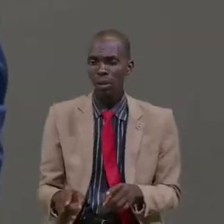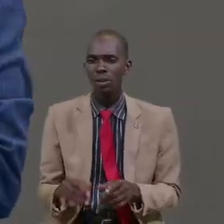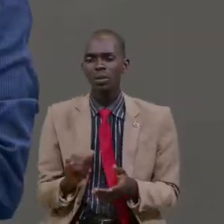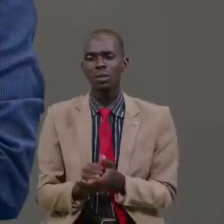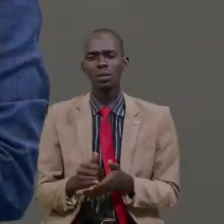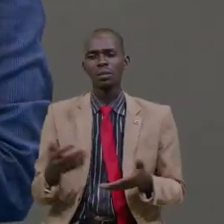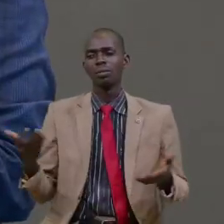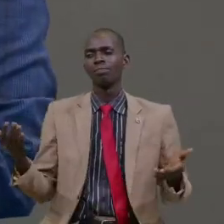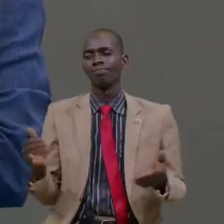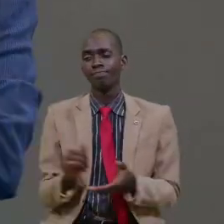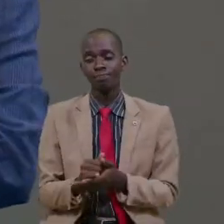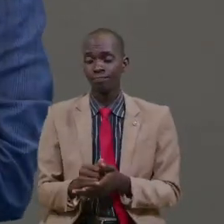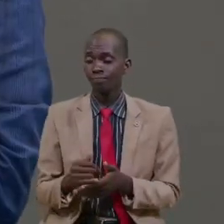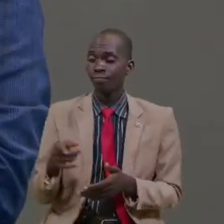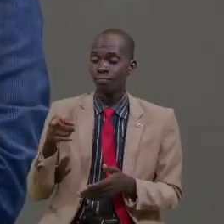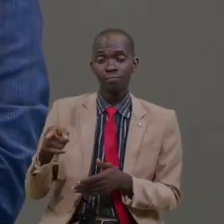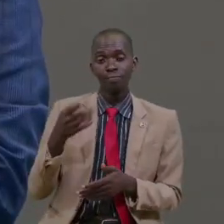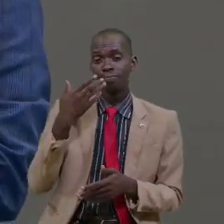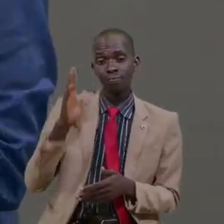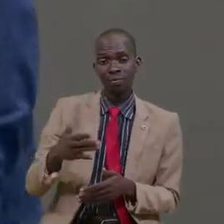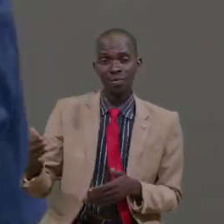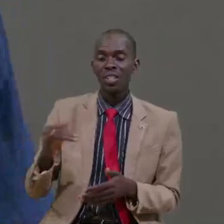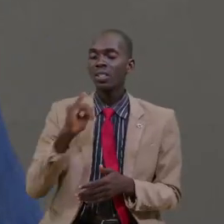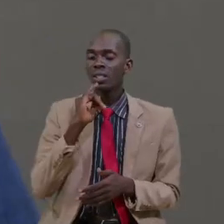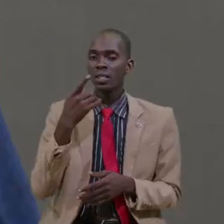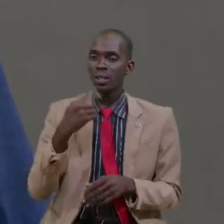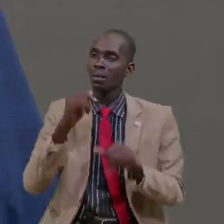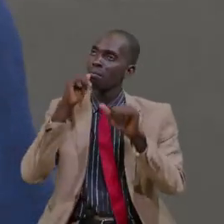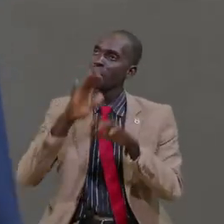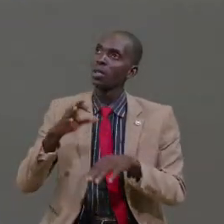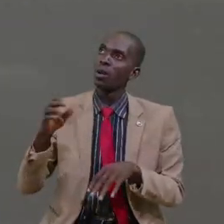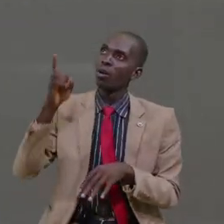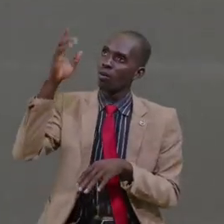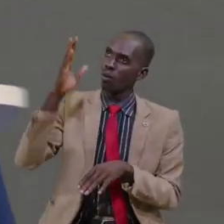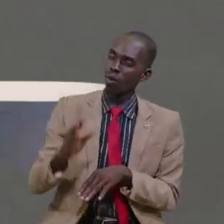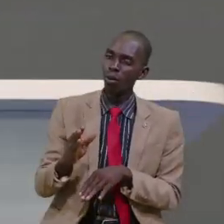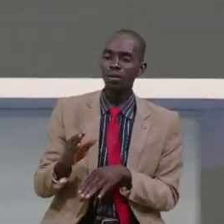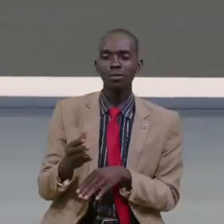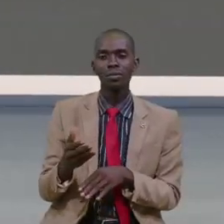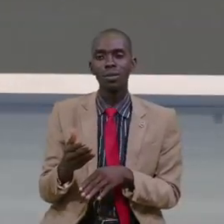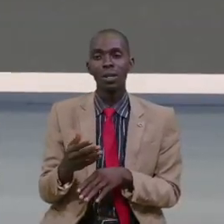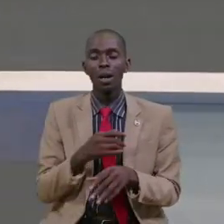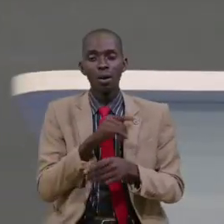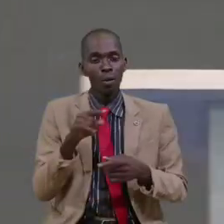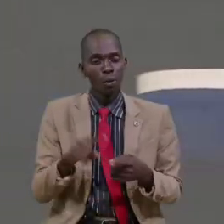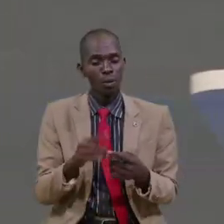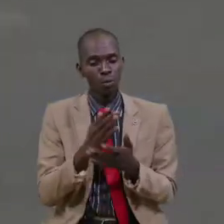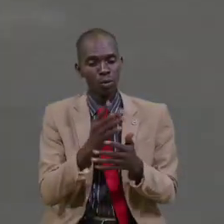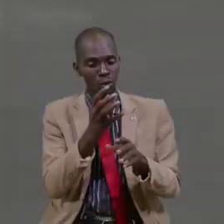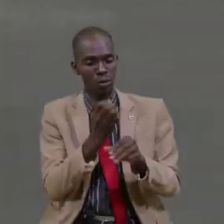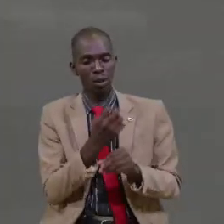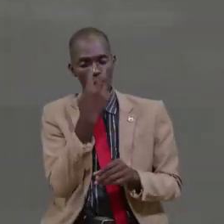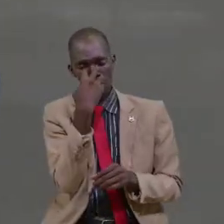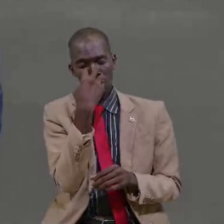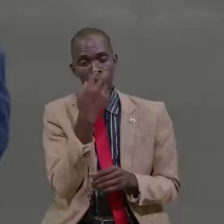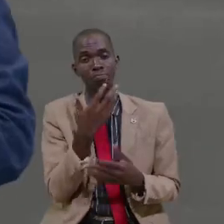oh, ça c'est la bénédiction de Dieu déguisée. Quand ils ont l'aveuglement, ils disent,